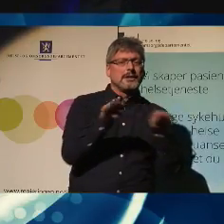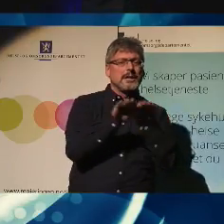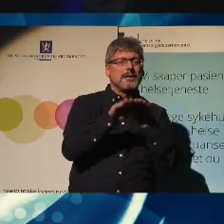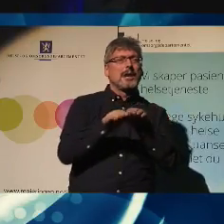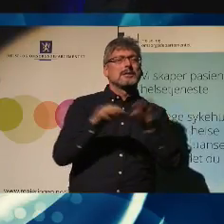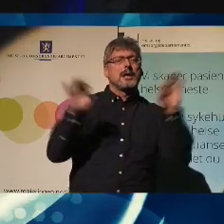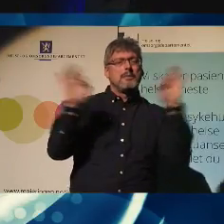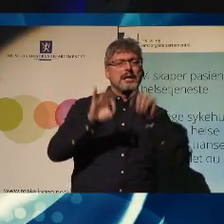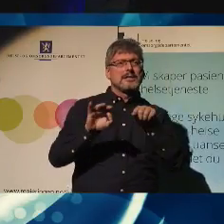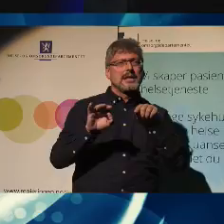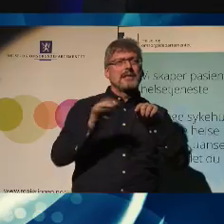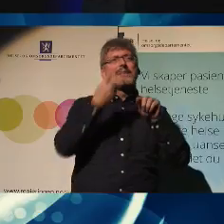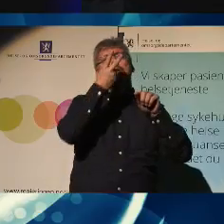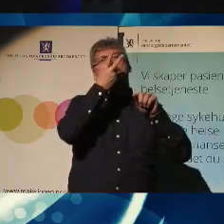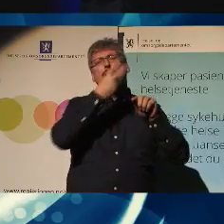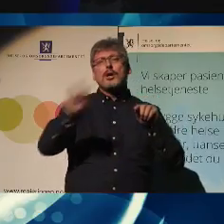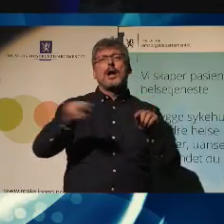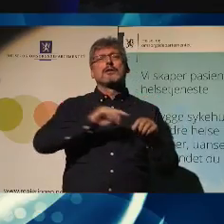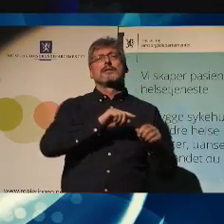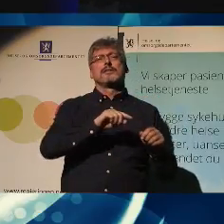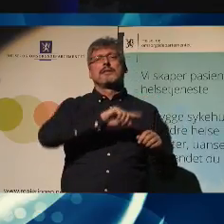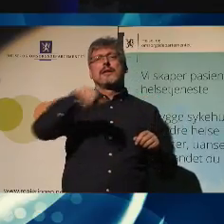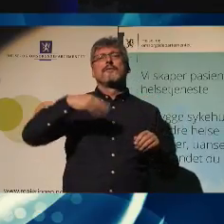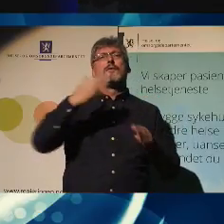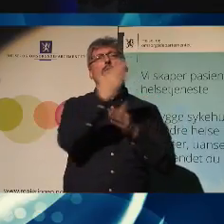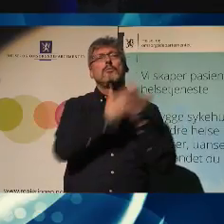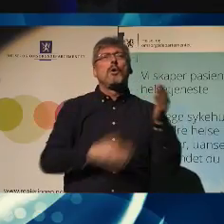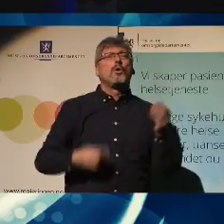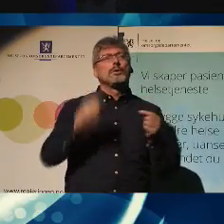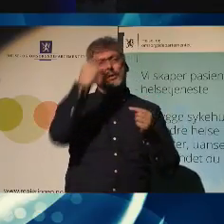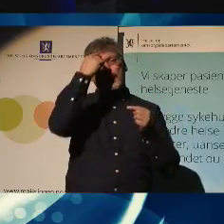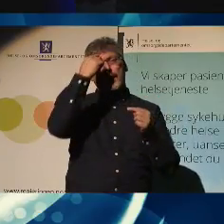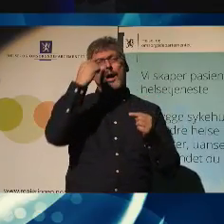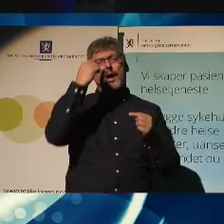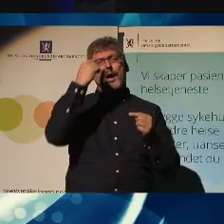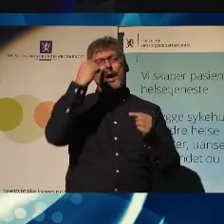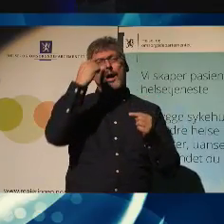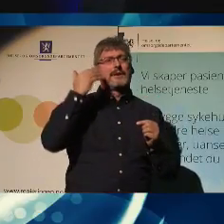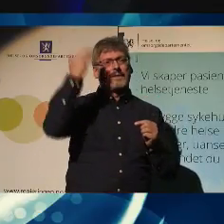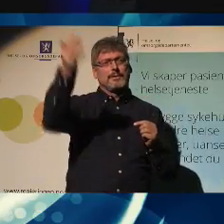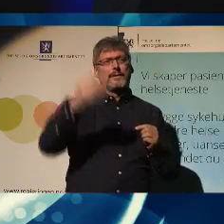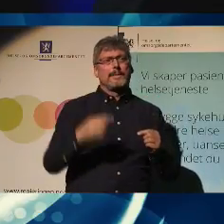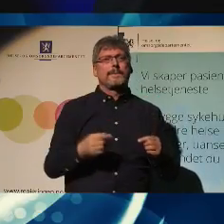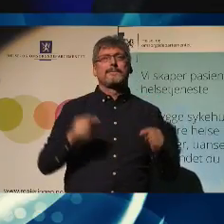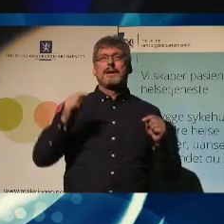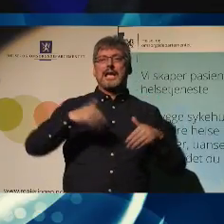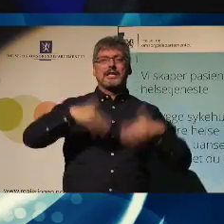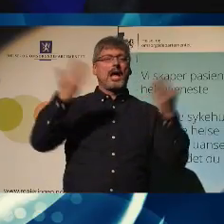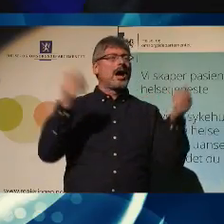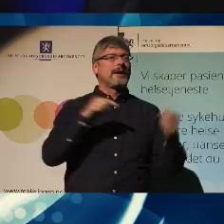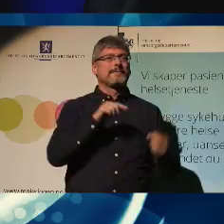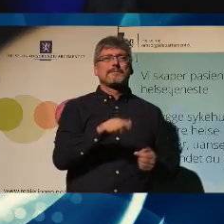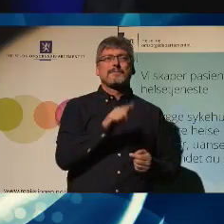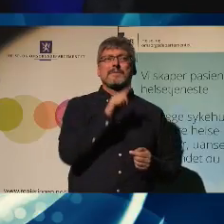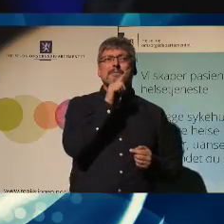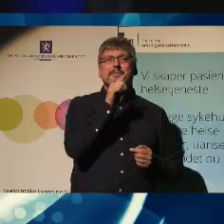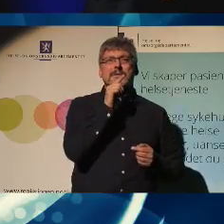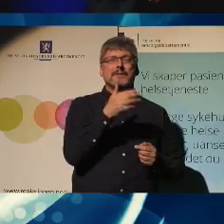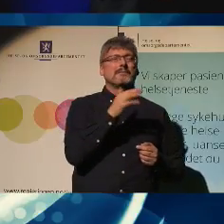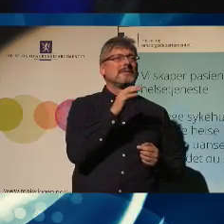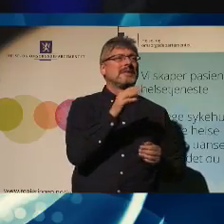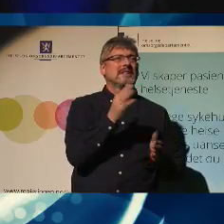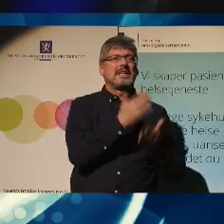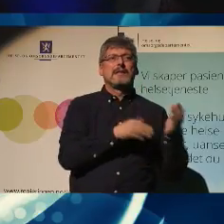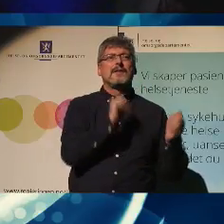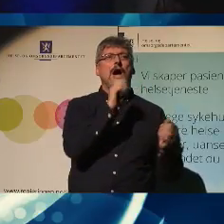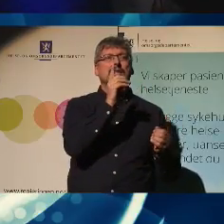å endre måten vi tenker på i årene fremover. I dag så er det en beskjeden del av de med ADHD blant barna som